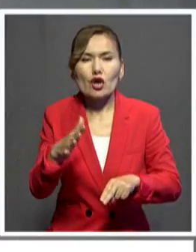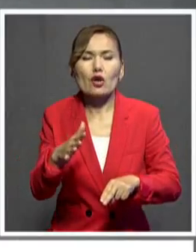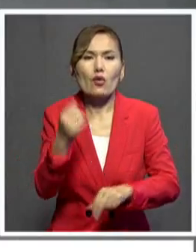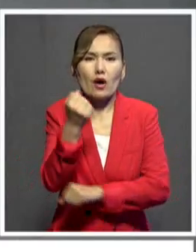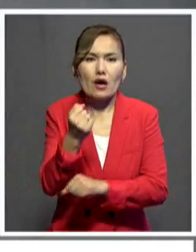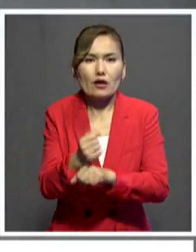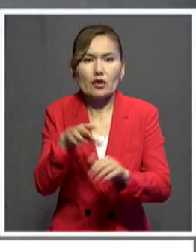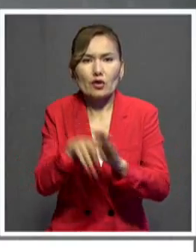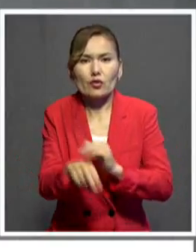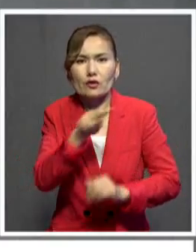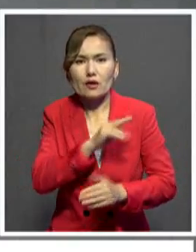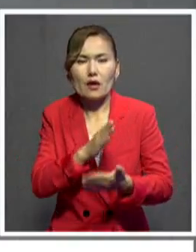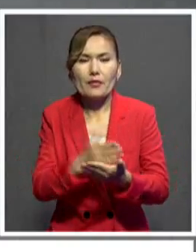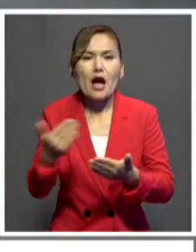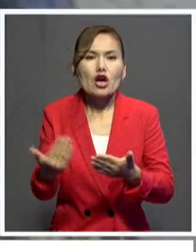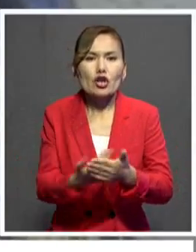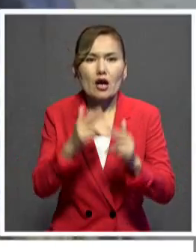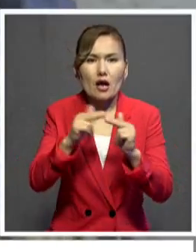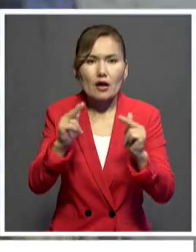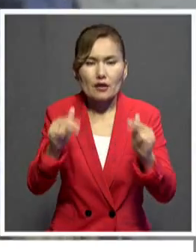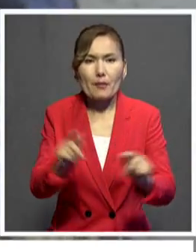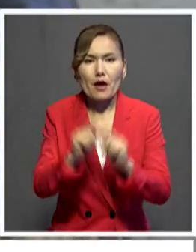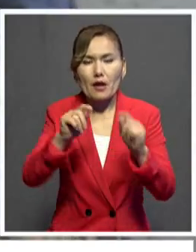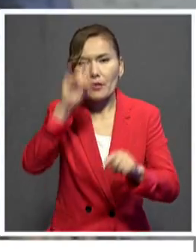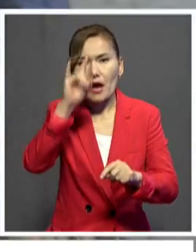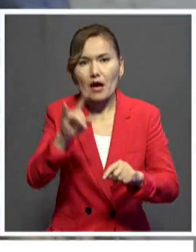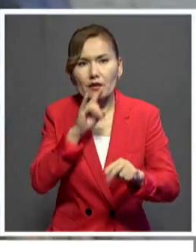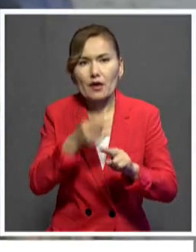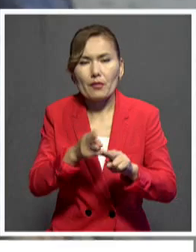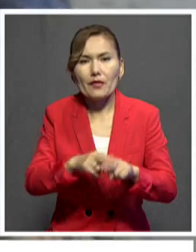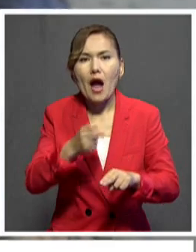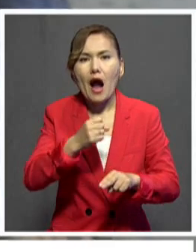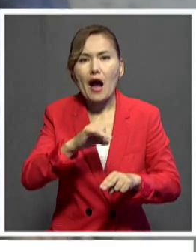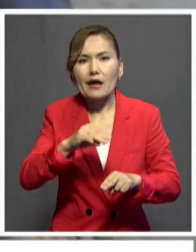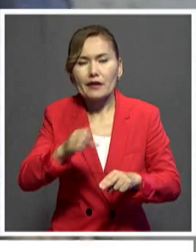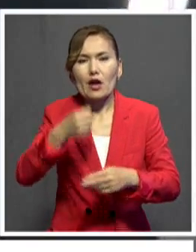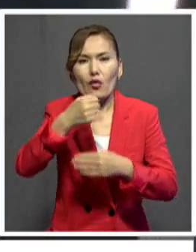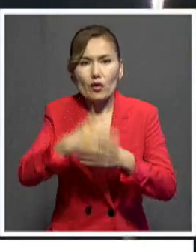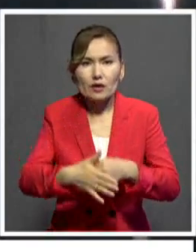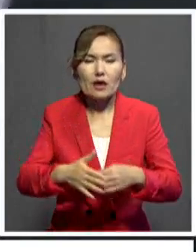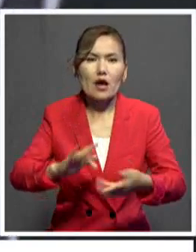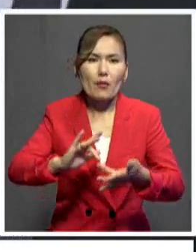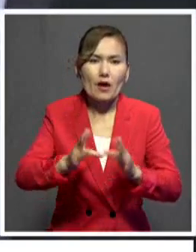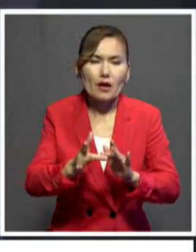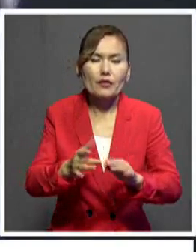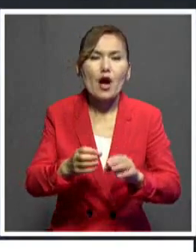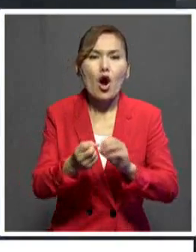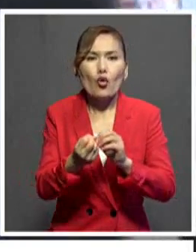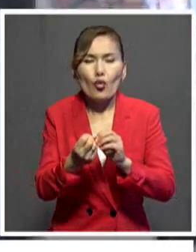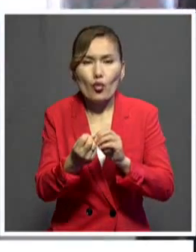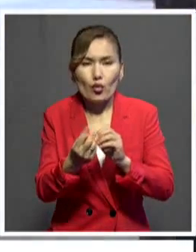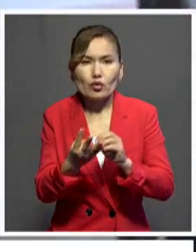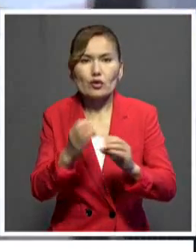етуде. Мамандардың айтуынша, жаңа нысанда Қазақстандағы ең алғашқы IT орталық пен түрлі бағыттағы 14 зертхана жұмыс